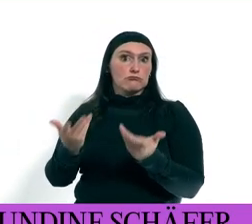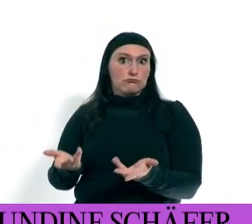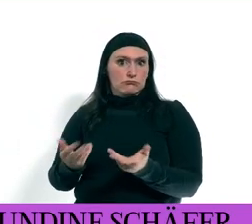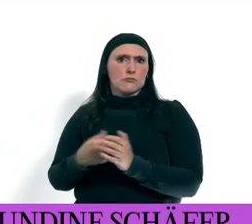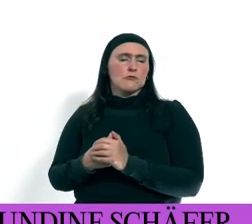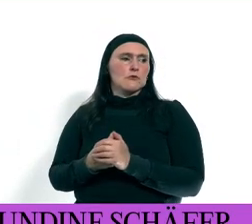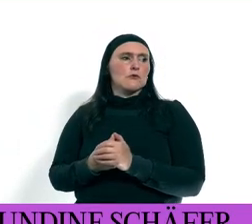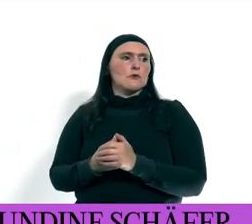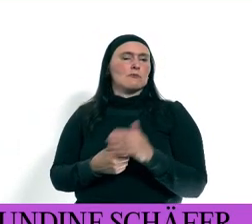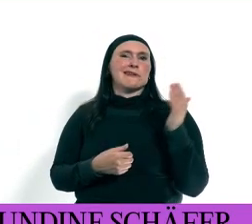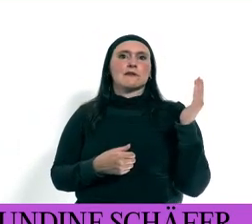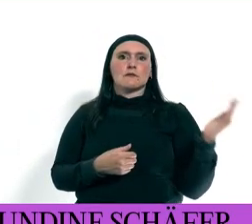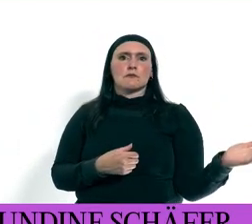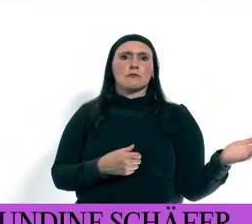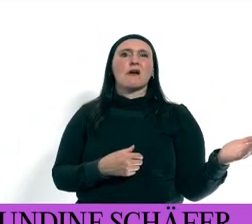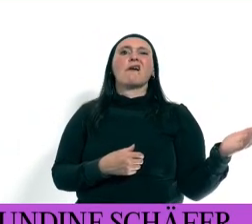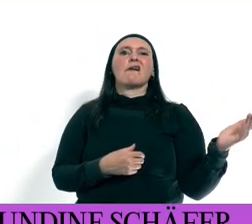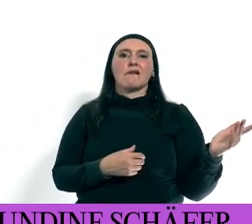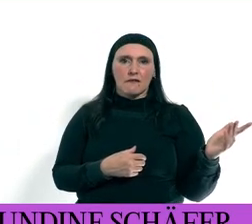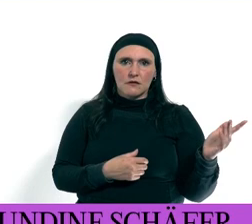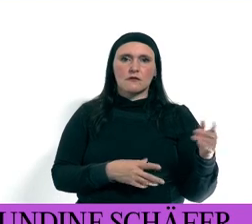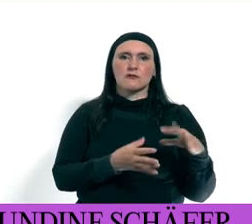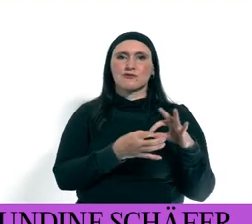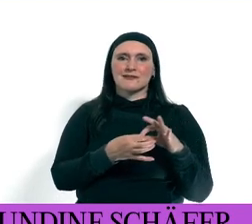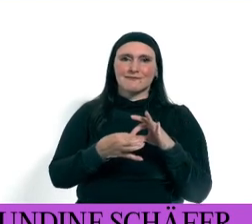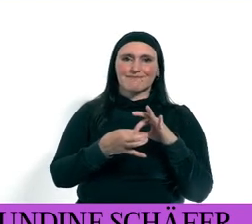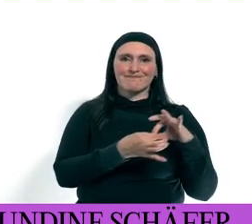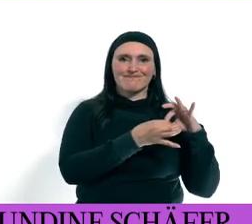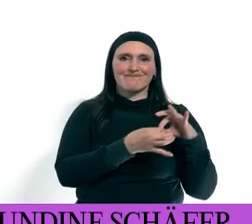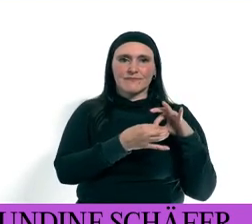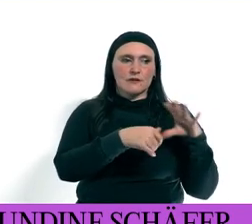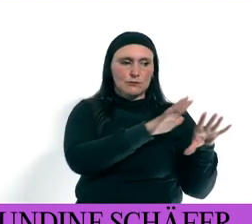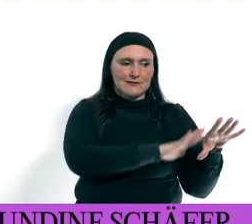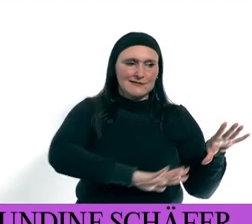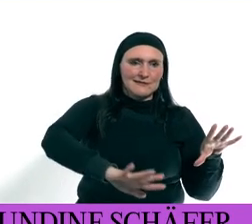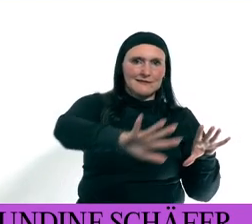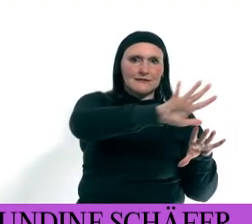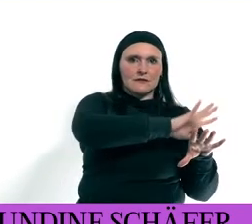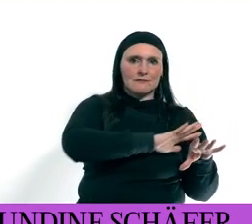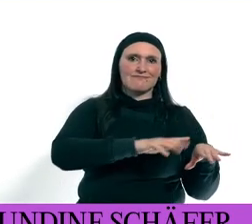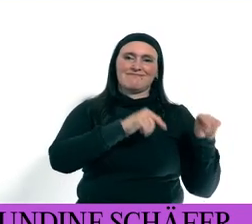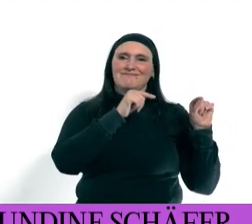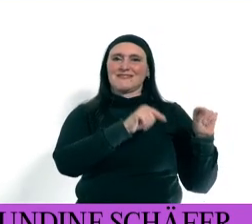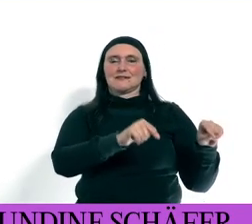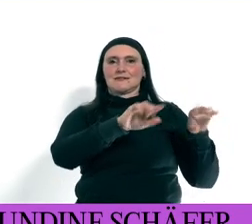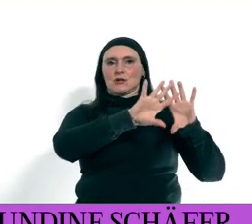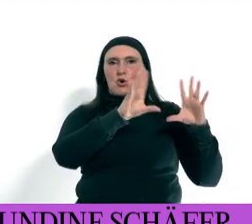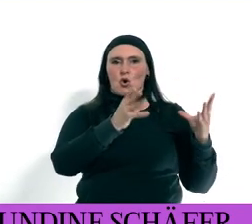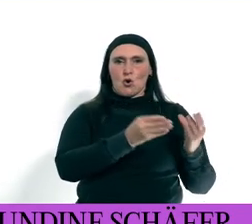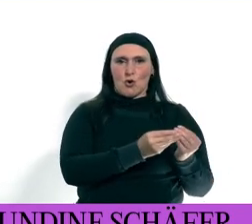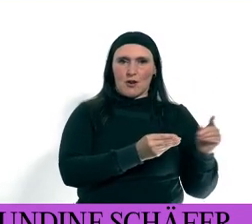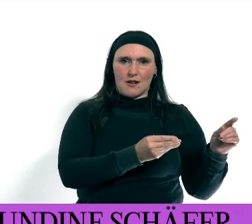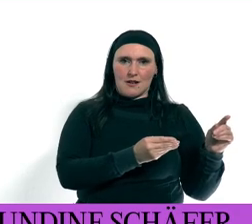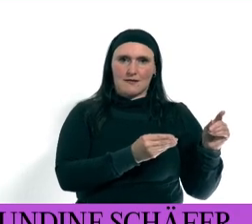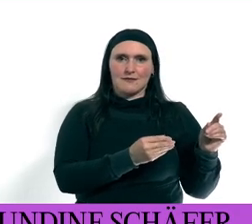hinkriegen. Connections with the context and with the people around you that haben uns aber immer nur verortet im